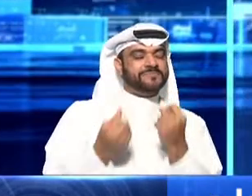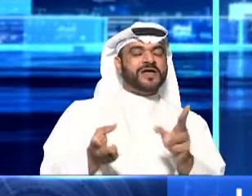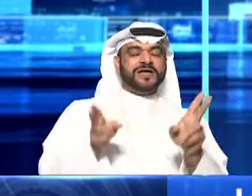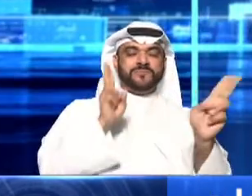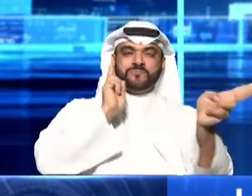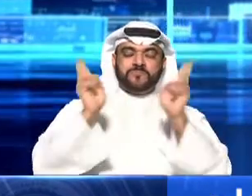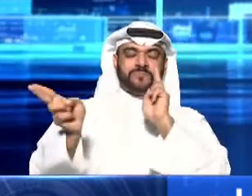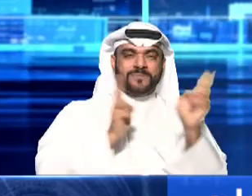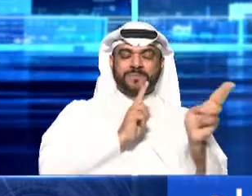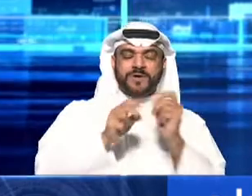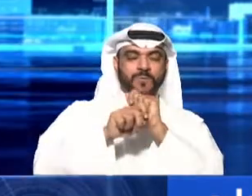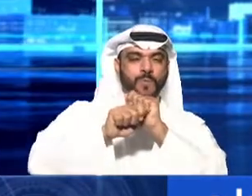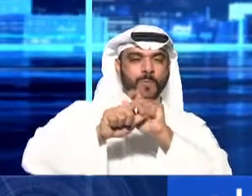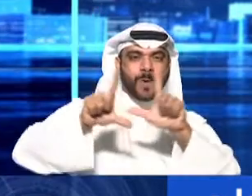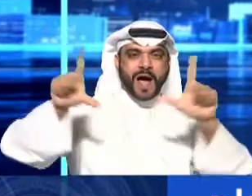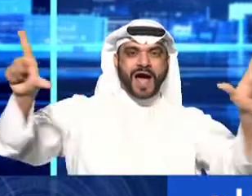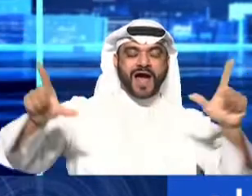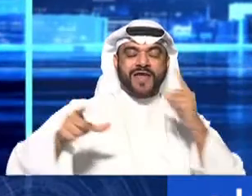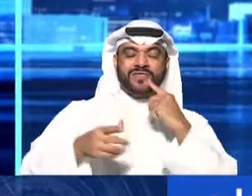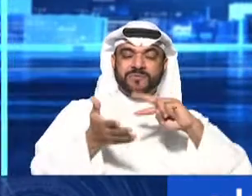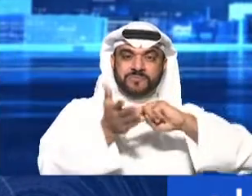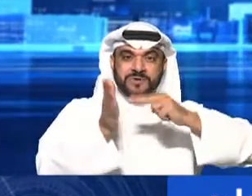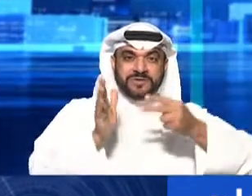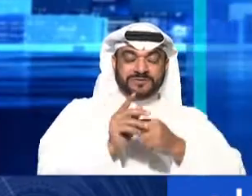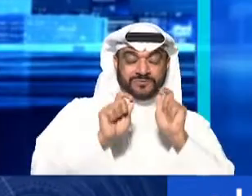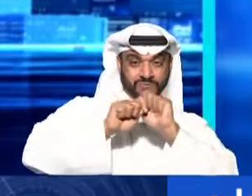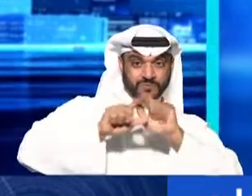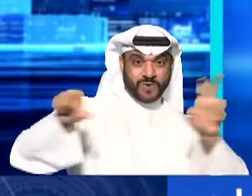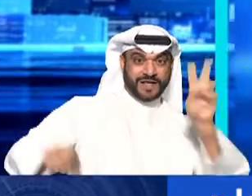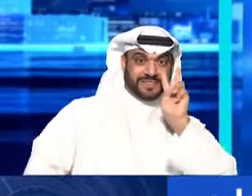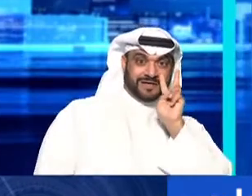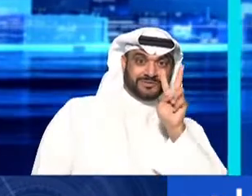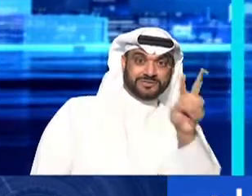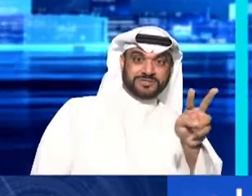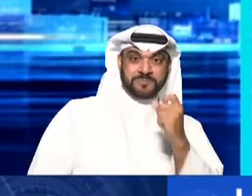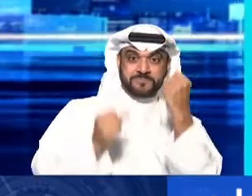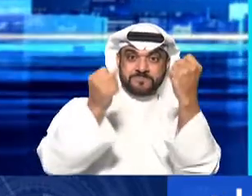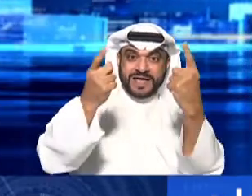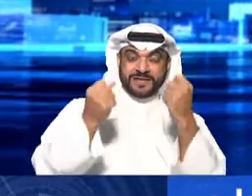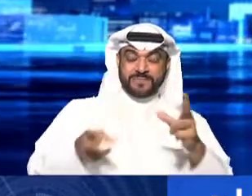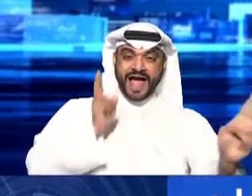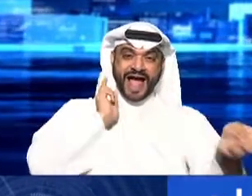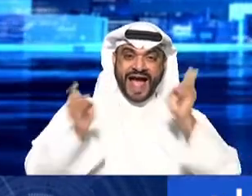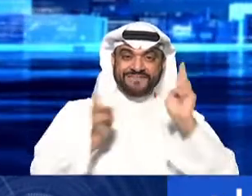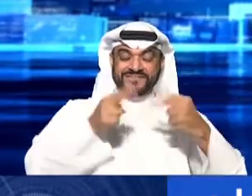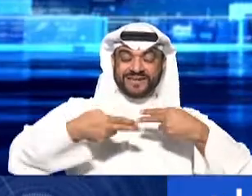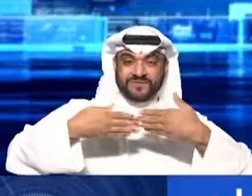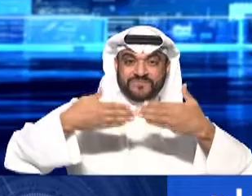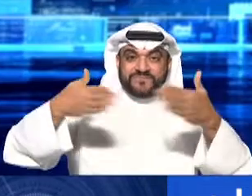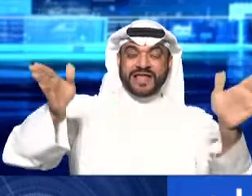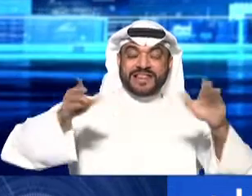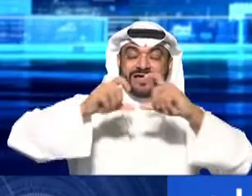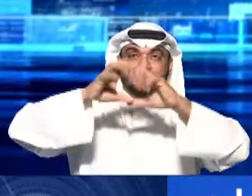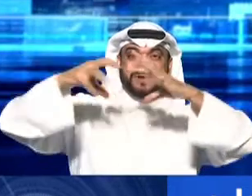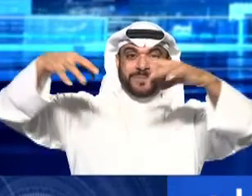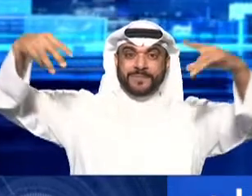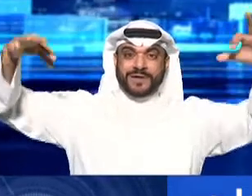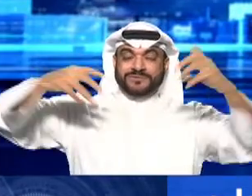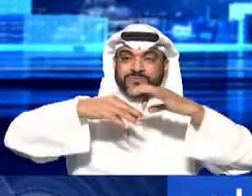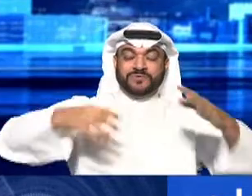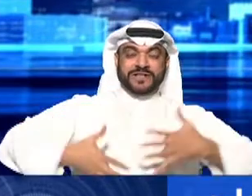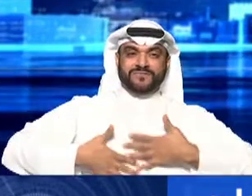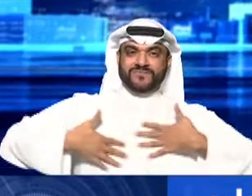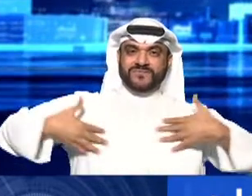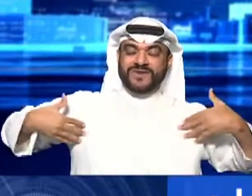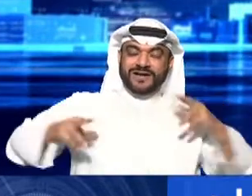الرياضي، ومشيدا باللوحات الفنية الرفيعة التي تخللت حفل الافتتاح وأضفت البهجة والسرور